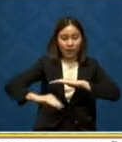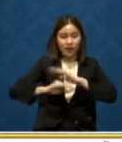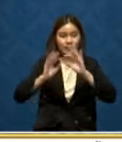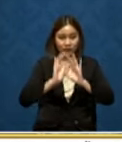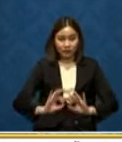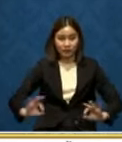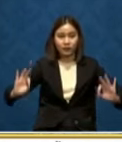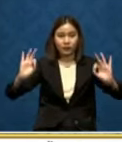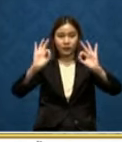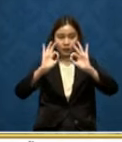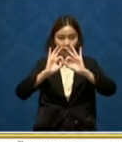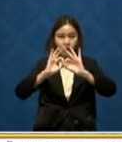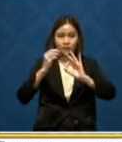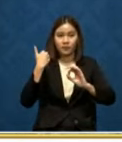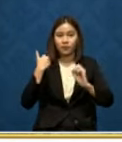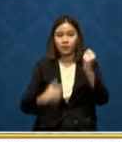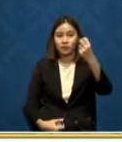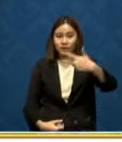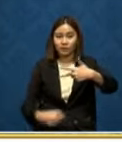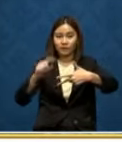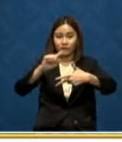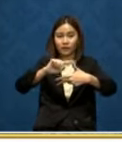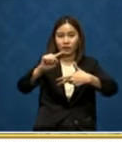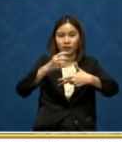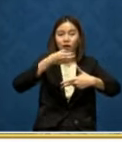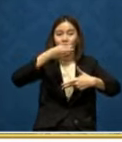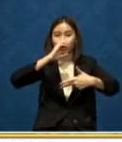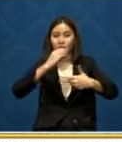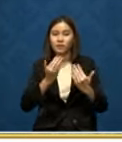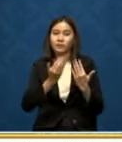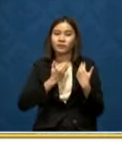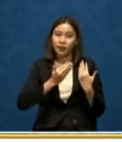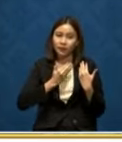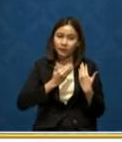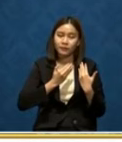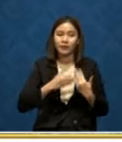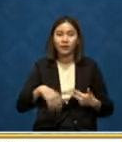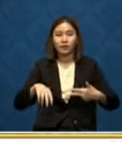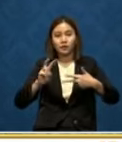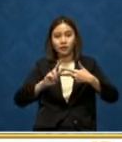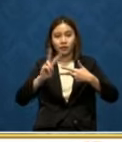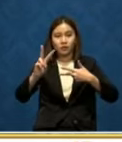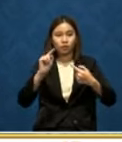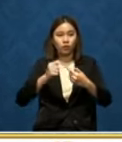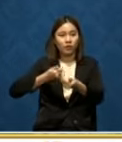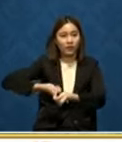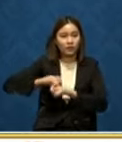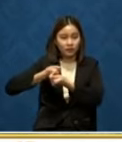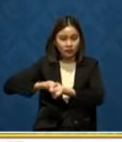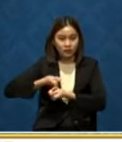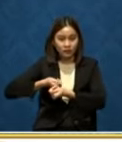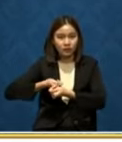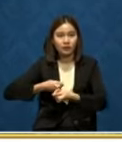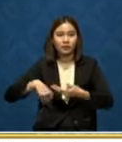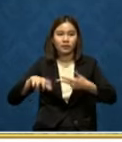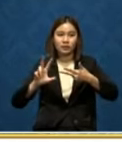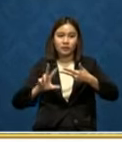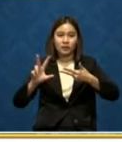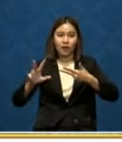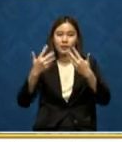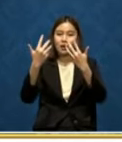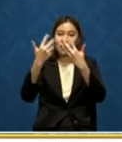อย่างน้อยก็ 3ด้านหลักๆก็คือน้ำเพื่อการอุปโภคบริโภคน้ำเพื่อการเกษตรกรรมน้ำ